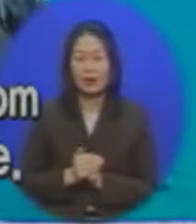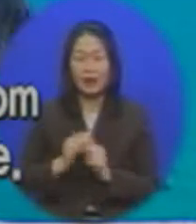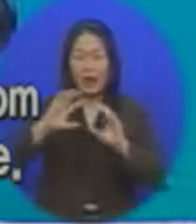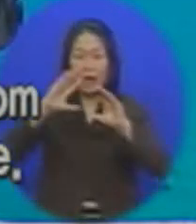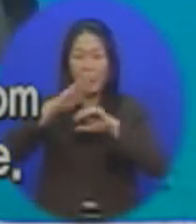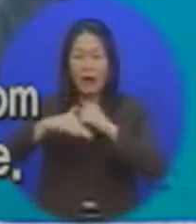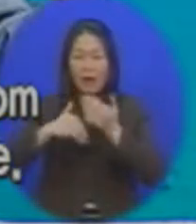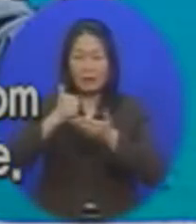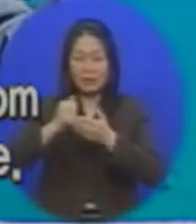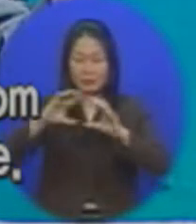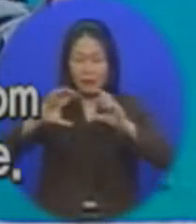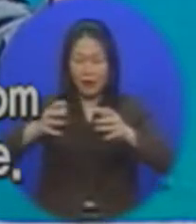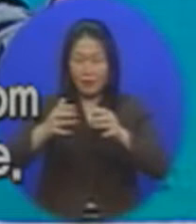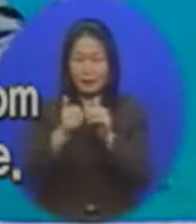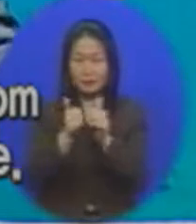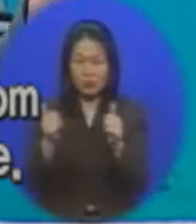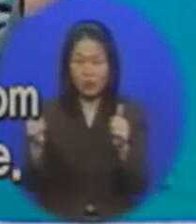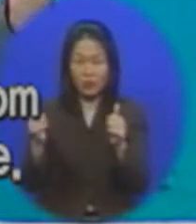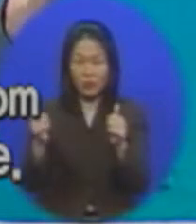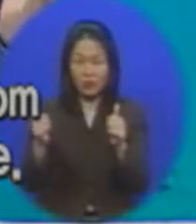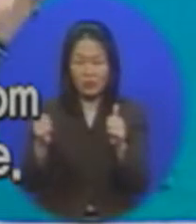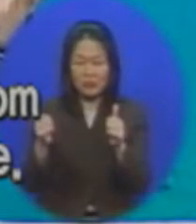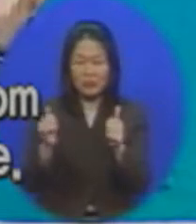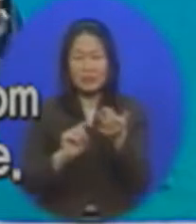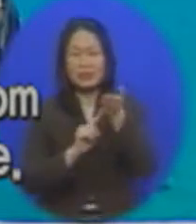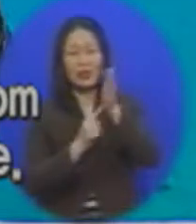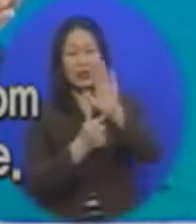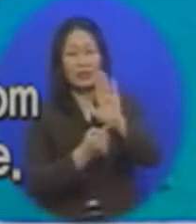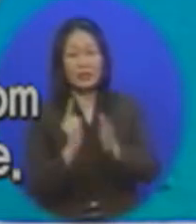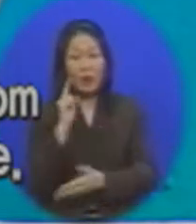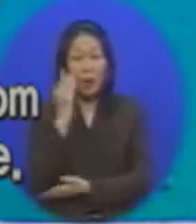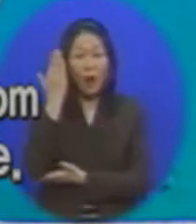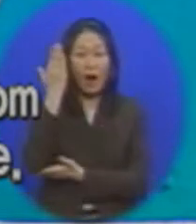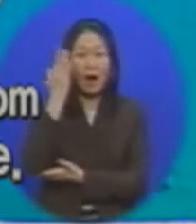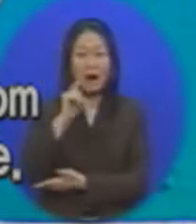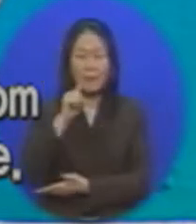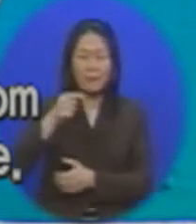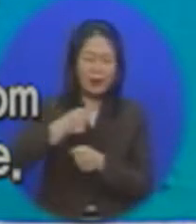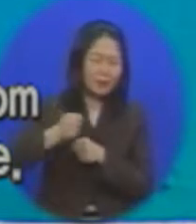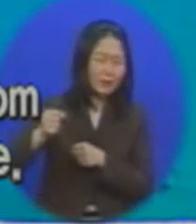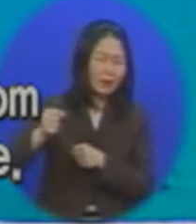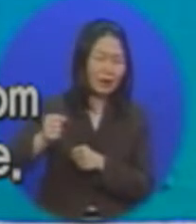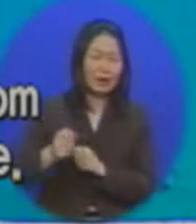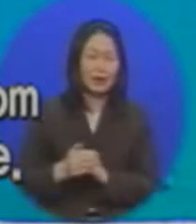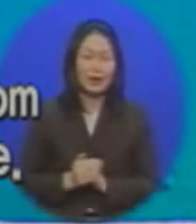그 하나님 나라 백성들이 드러내는 영광은 말할 수가 없어요